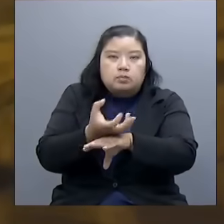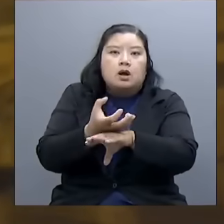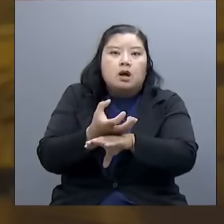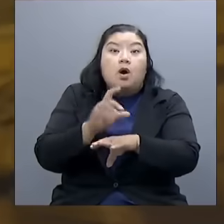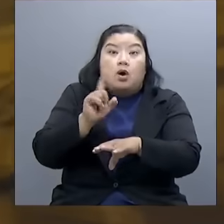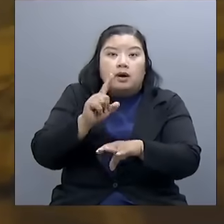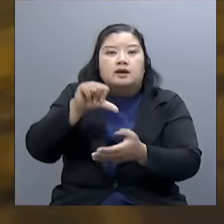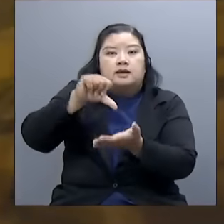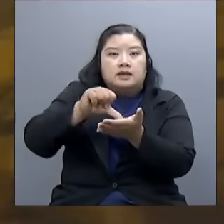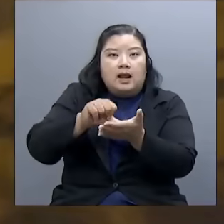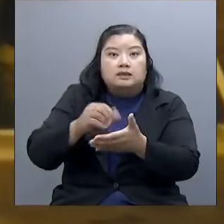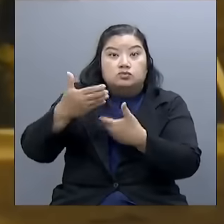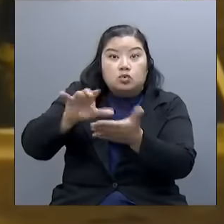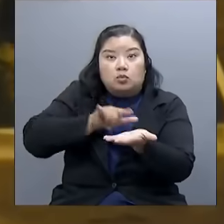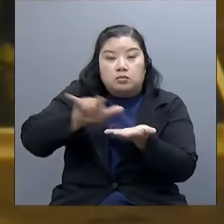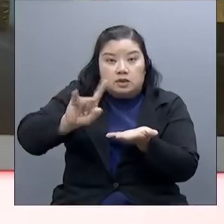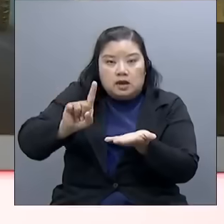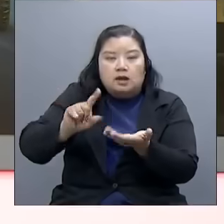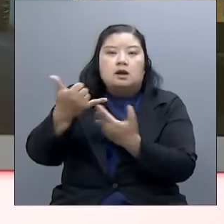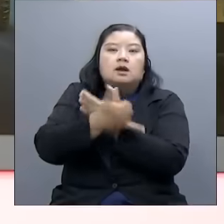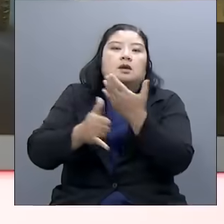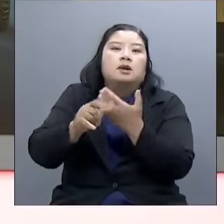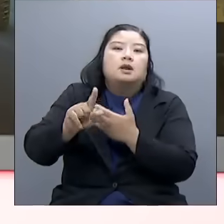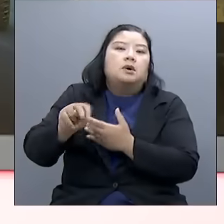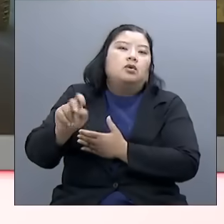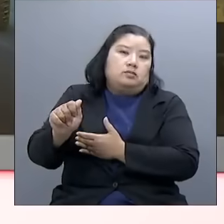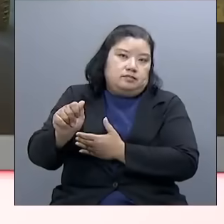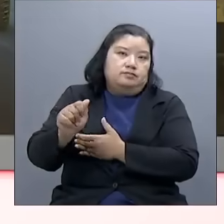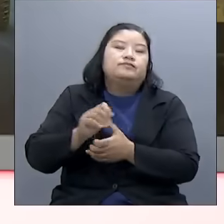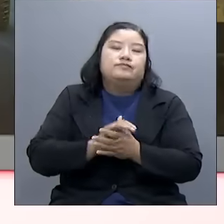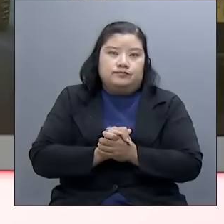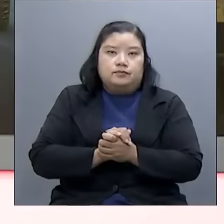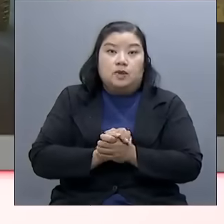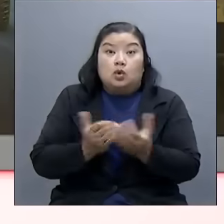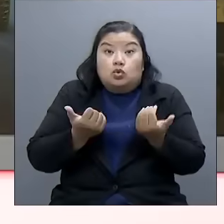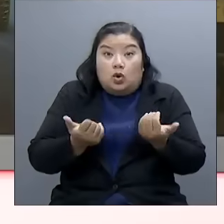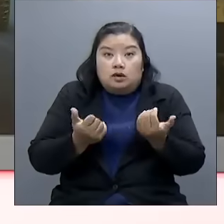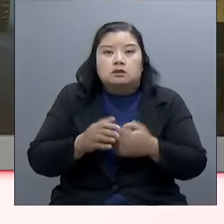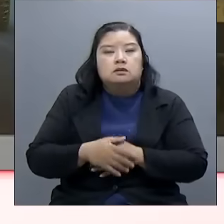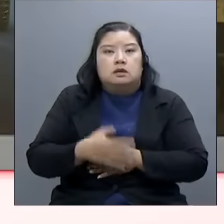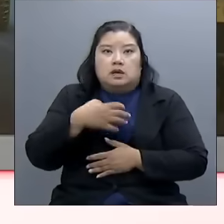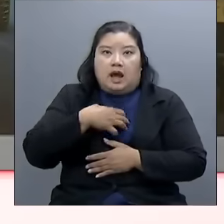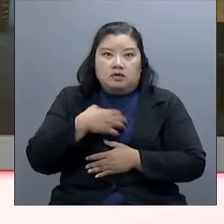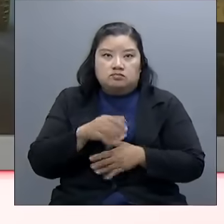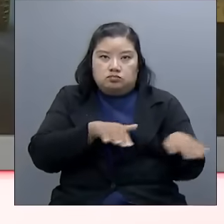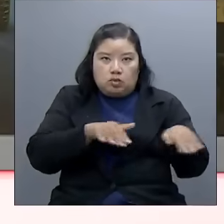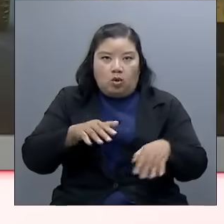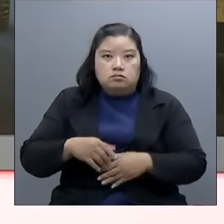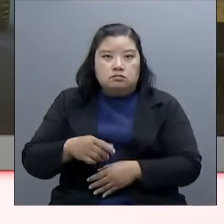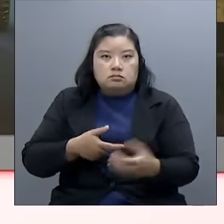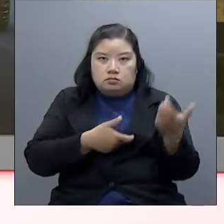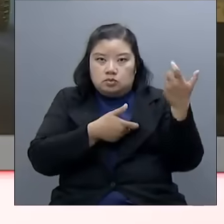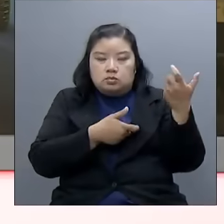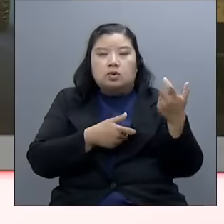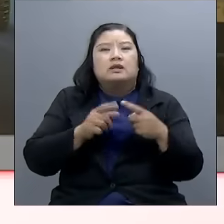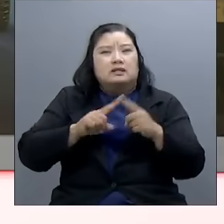ลุ่มฮิสบอลาในเลบานอนค่ะแม้จะยังไม่ได้มีการประกาศรบอย่างเป็นทางการนะคะแต่การปะทะกัน